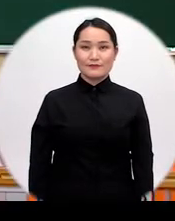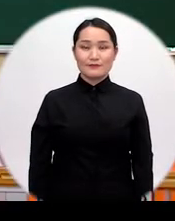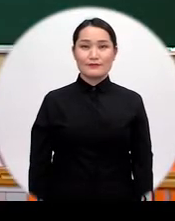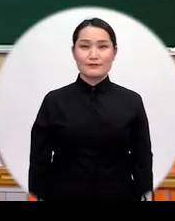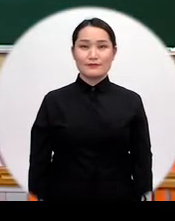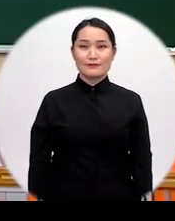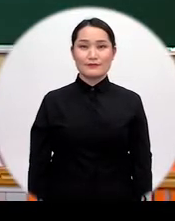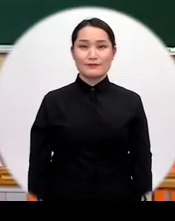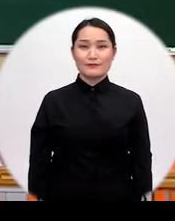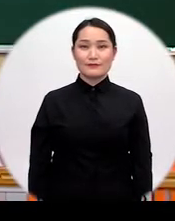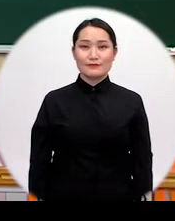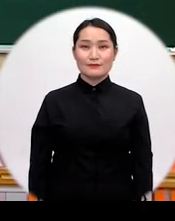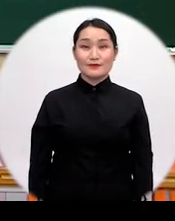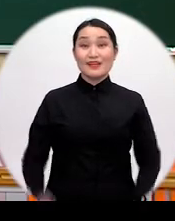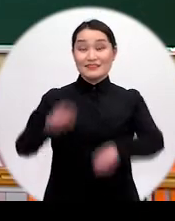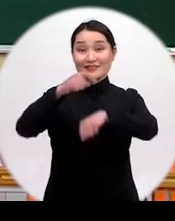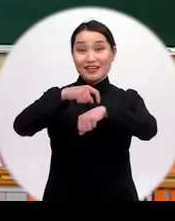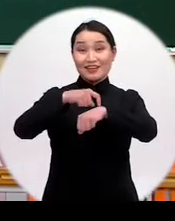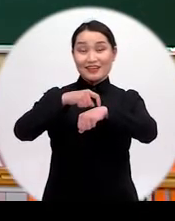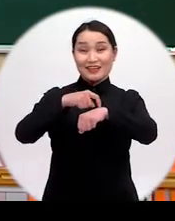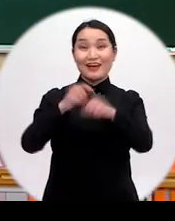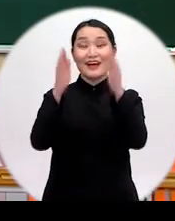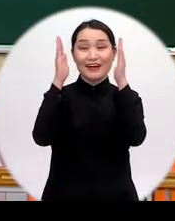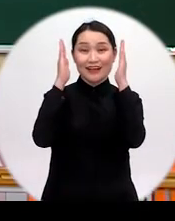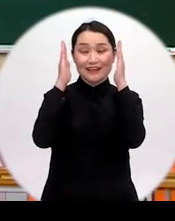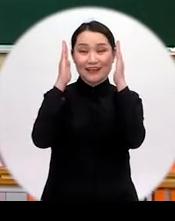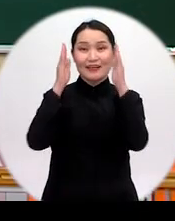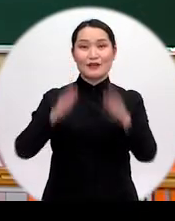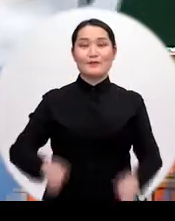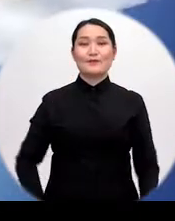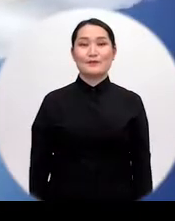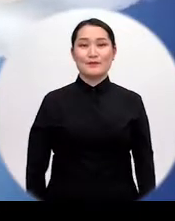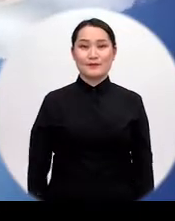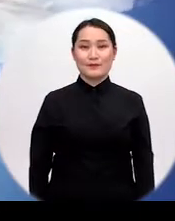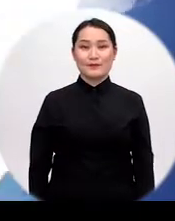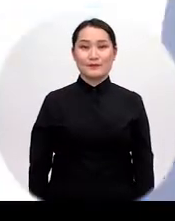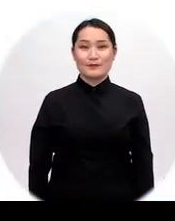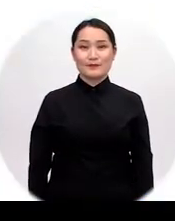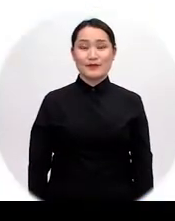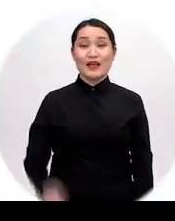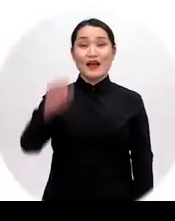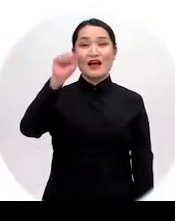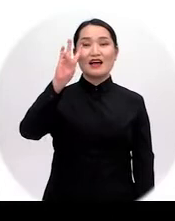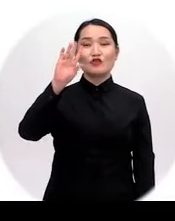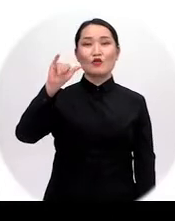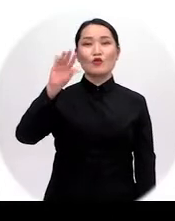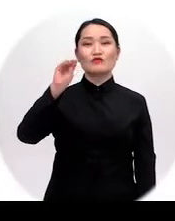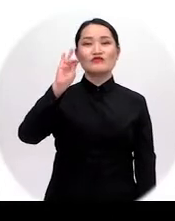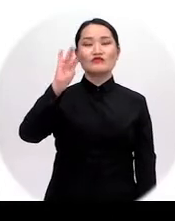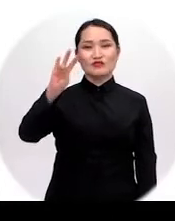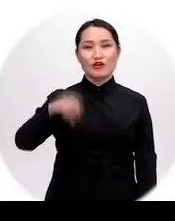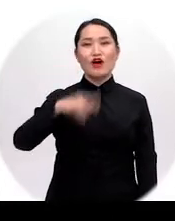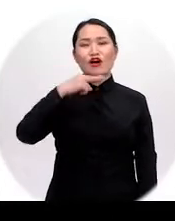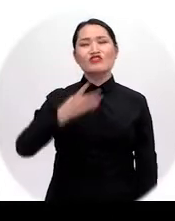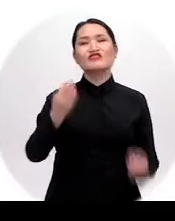За, одоо эргээд цөмөрөө цагин дээр оръё. Дэлгэцэн дээр гарсан цагийг хараараа. Ануужин охин маань өглөө